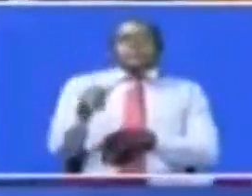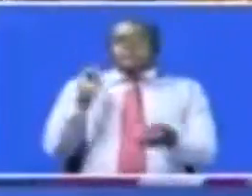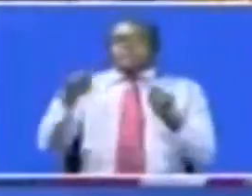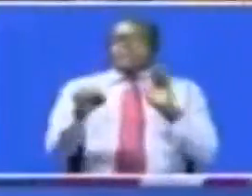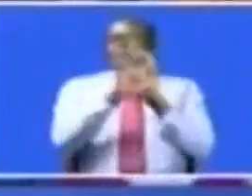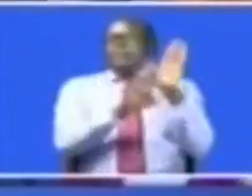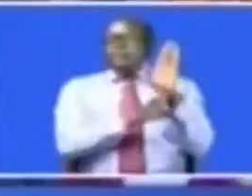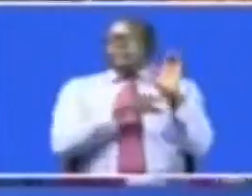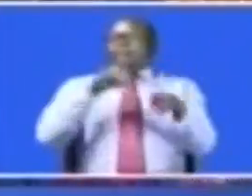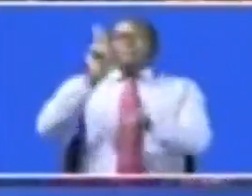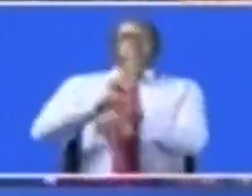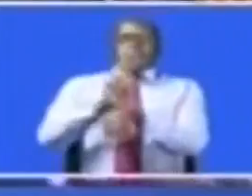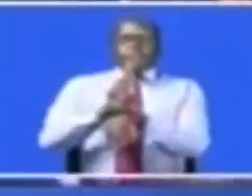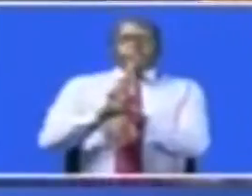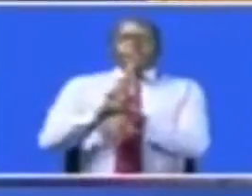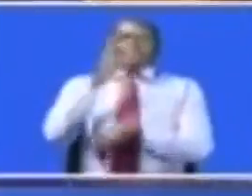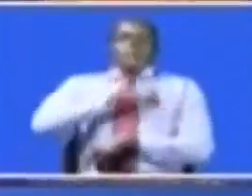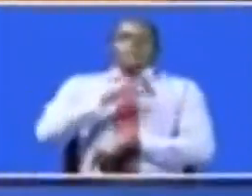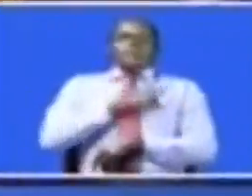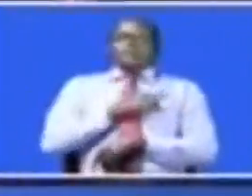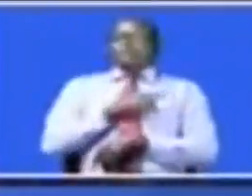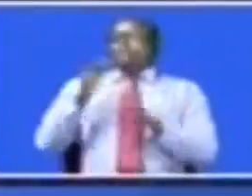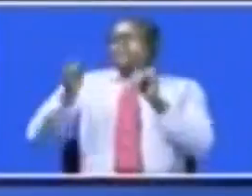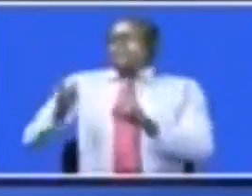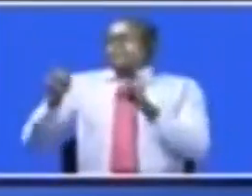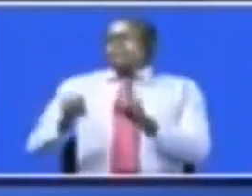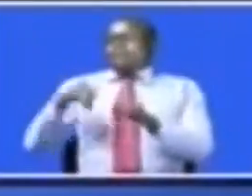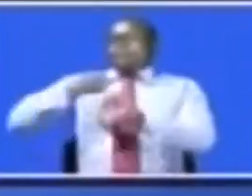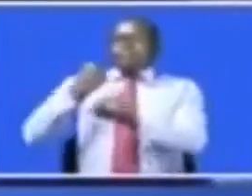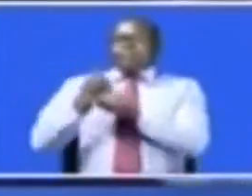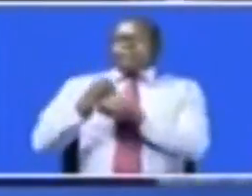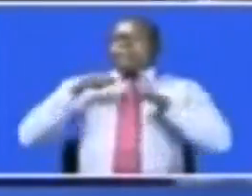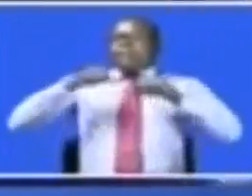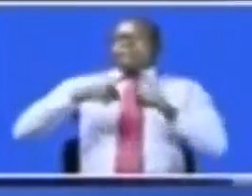kwamba mabadiliko hayo huende katumika kuwafaidi watu binafsi kwa